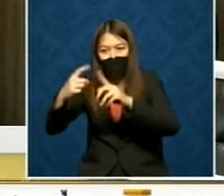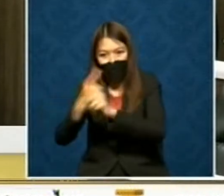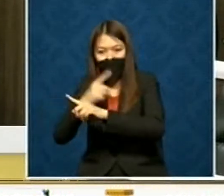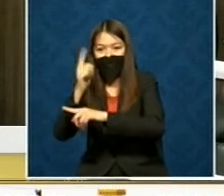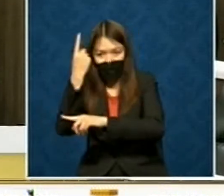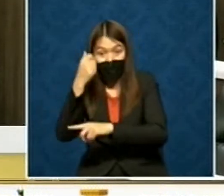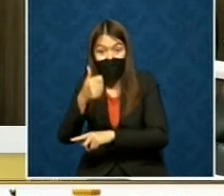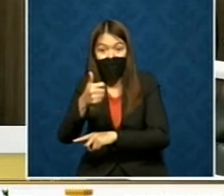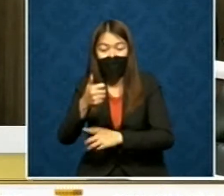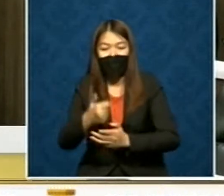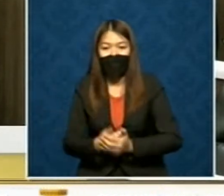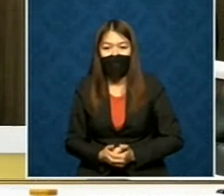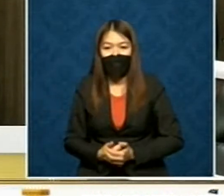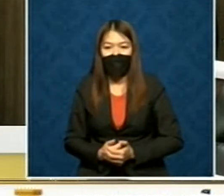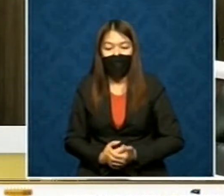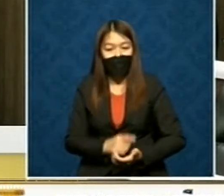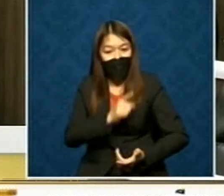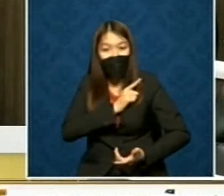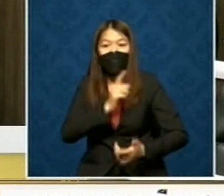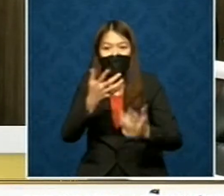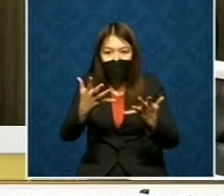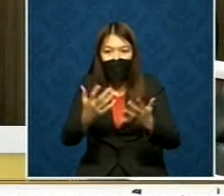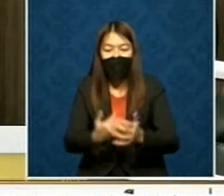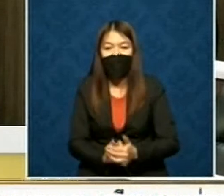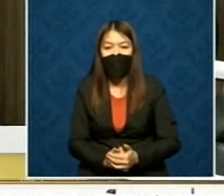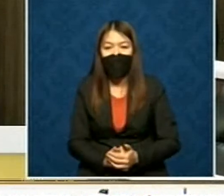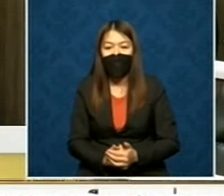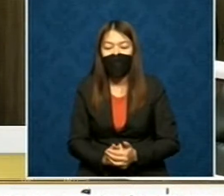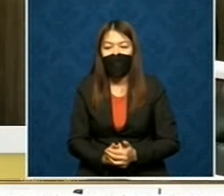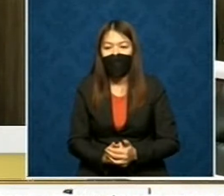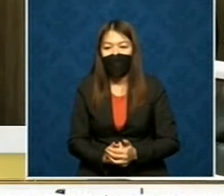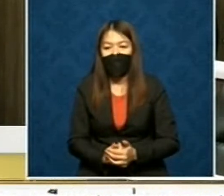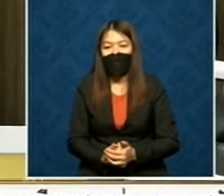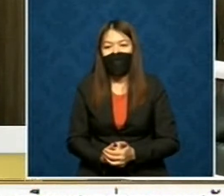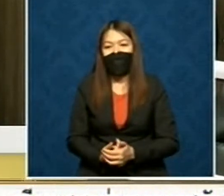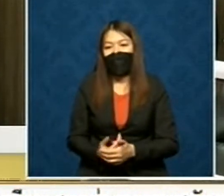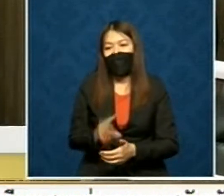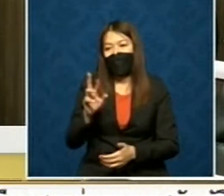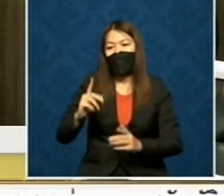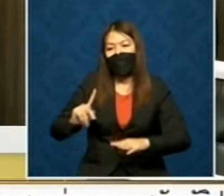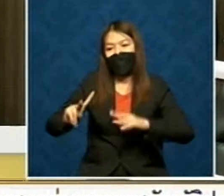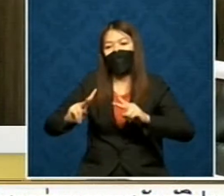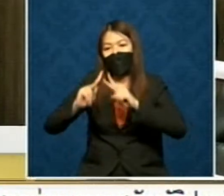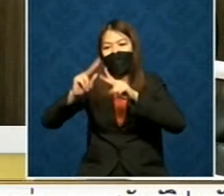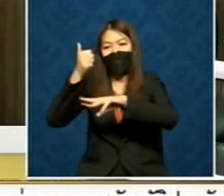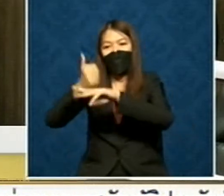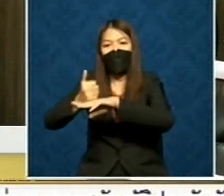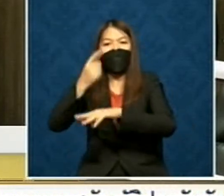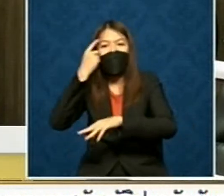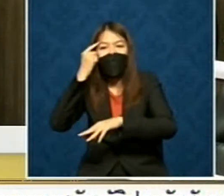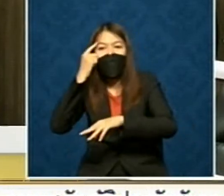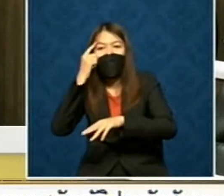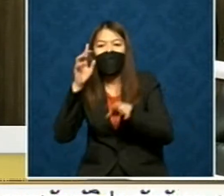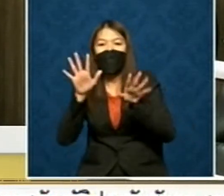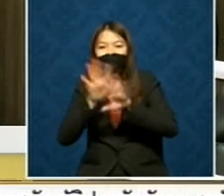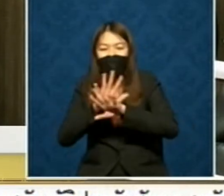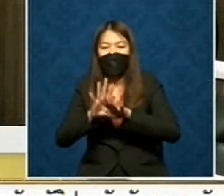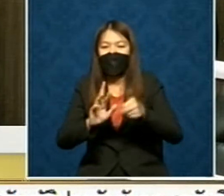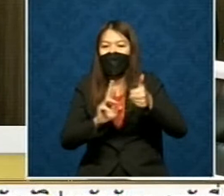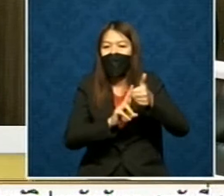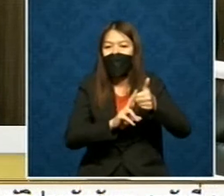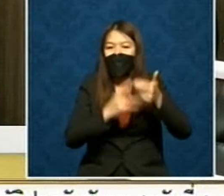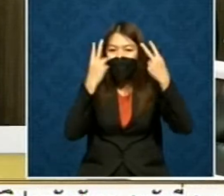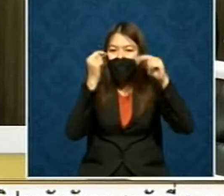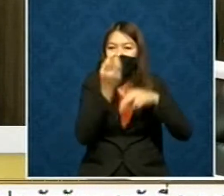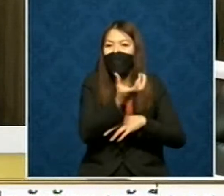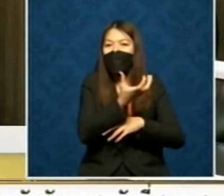ถ้าลอยตัวไ้ความรผดชอบแบบนี้รัฐมัตีท่องแต่ไม่รู้ ไม่รู้ เป็คุประวยกไปหมดแล้วก็